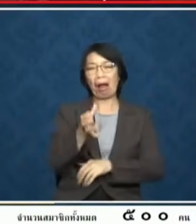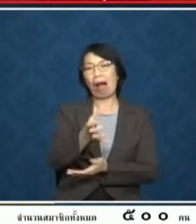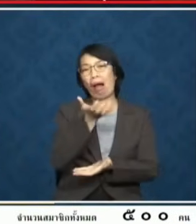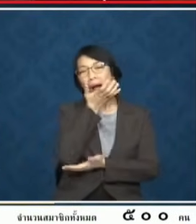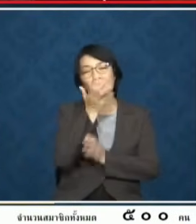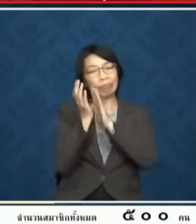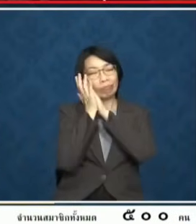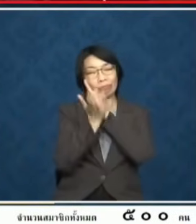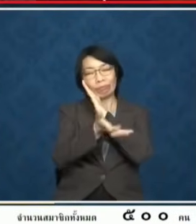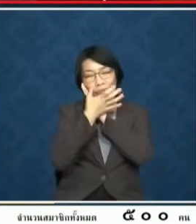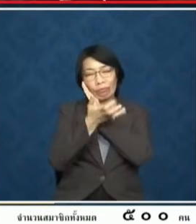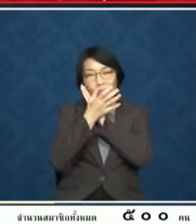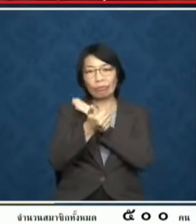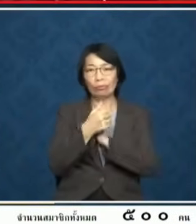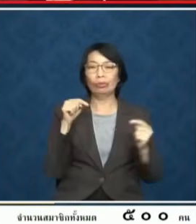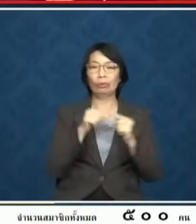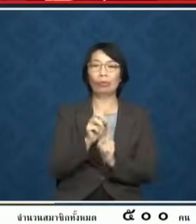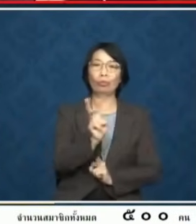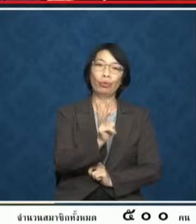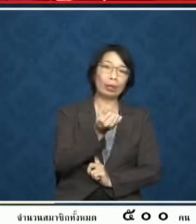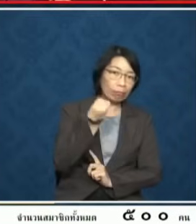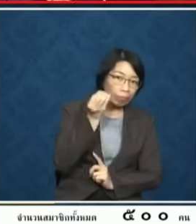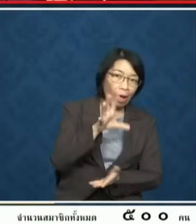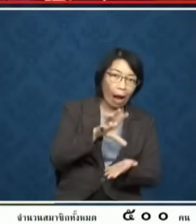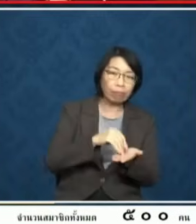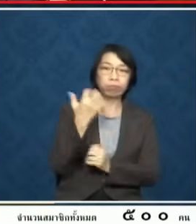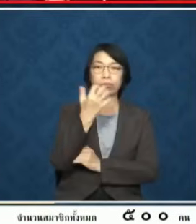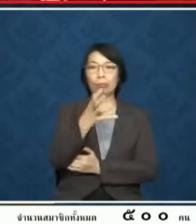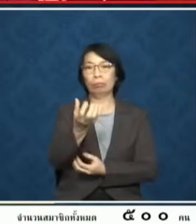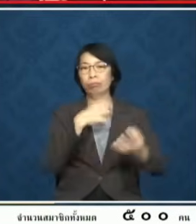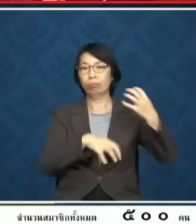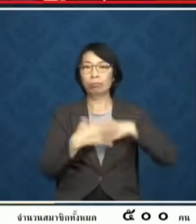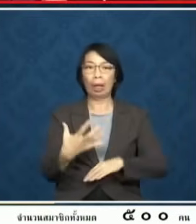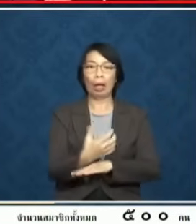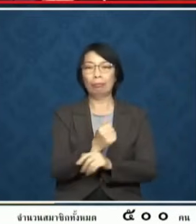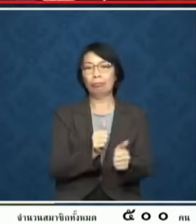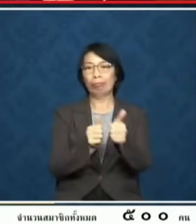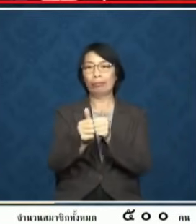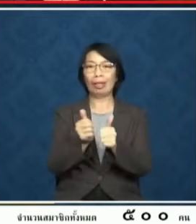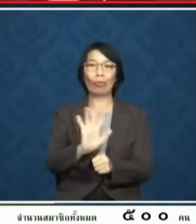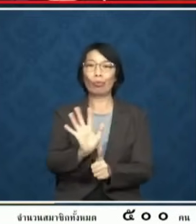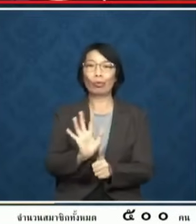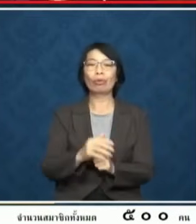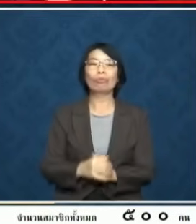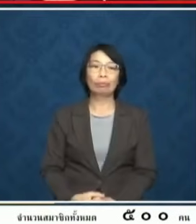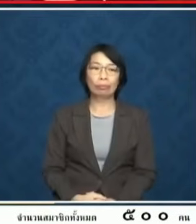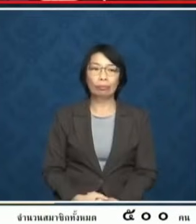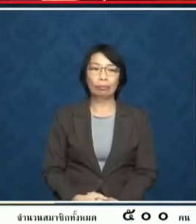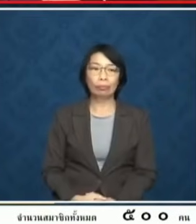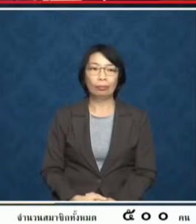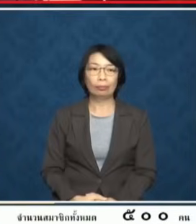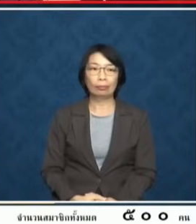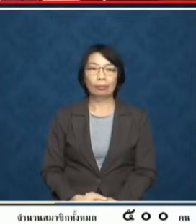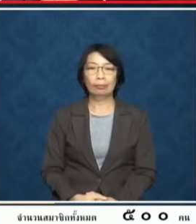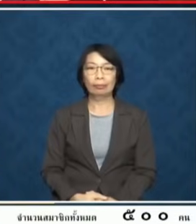จากคลื่นวิทยุและโทรทัศน์ฟันกำไรมหาศาลผูกขาดโดยไม่ต้องแข่งขันกับผู้ประกอบการรายอื่นเลย